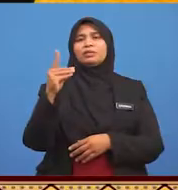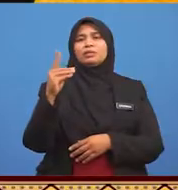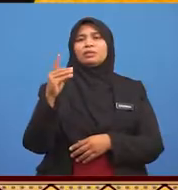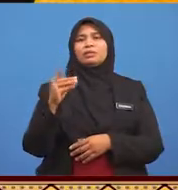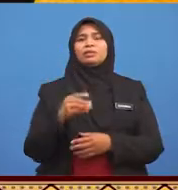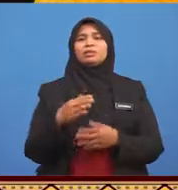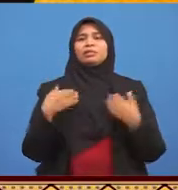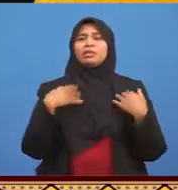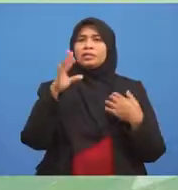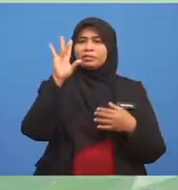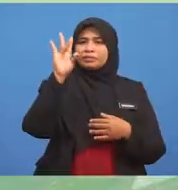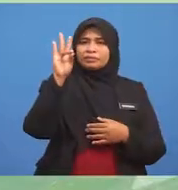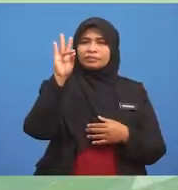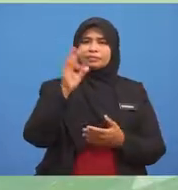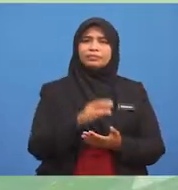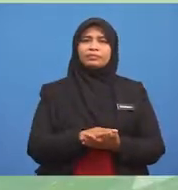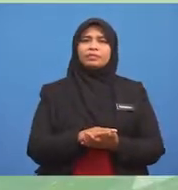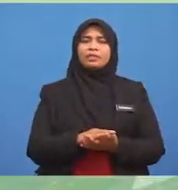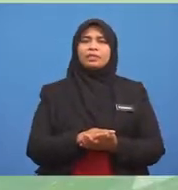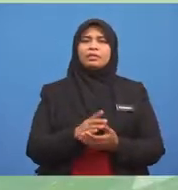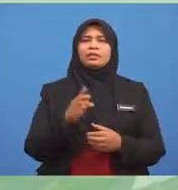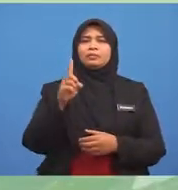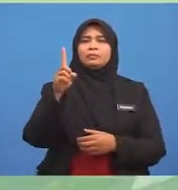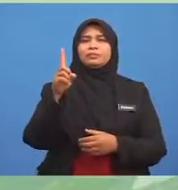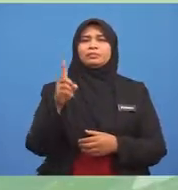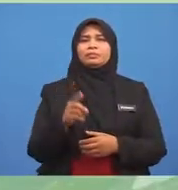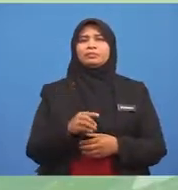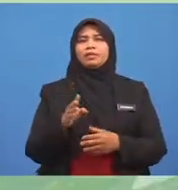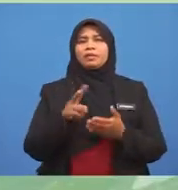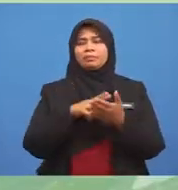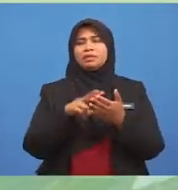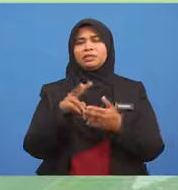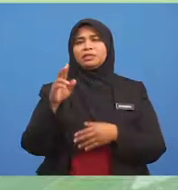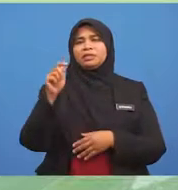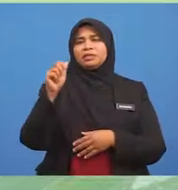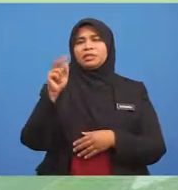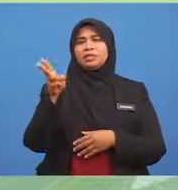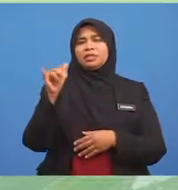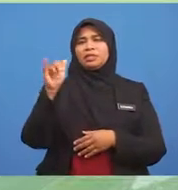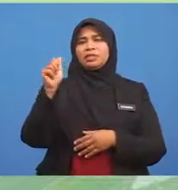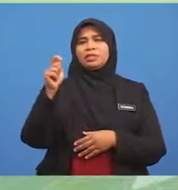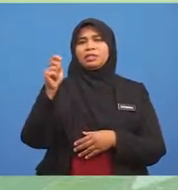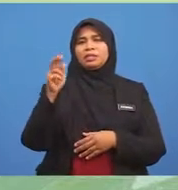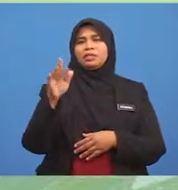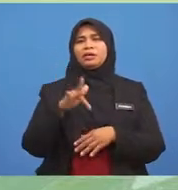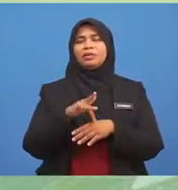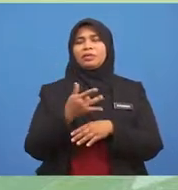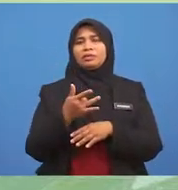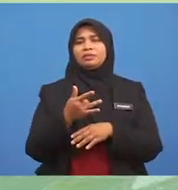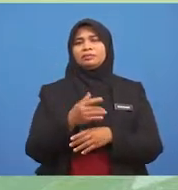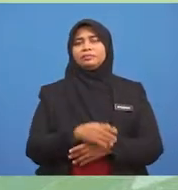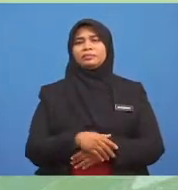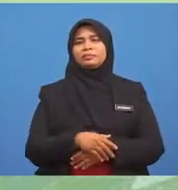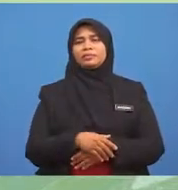ada 7 semuanya. Iaitu pertama, membaca tahiyat awal. Iaitu tahiyat yang